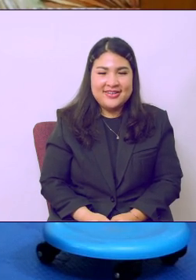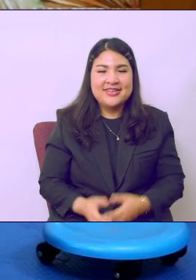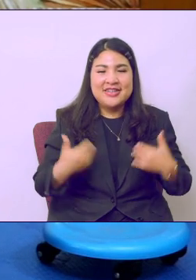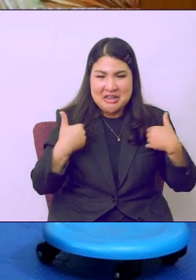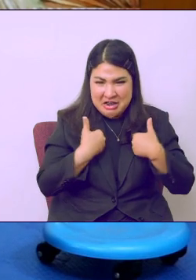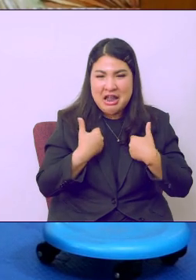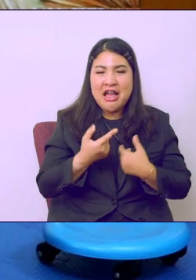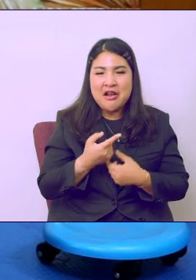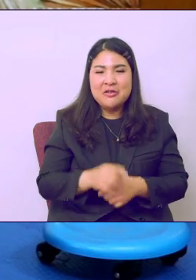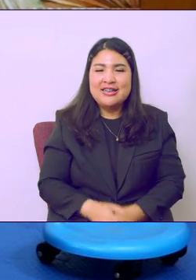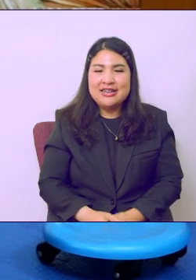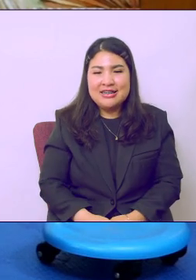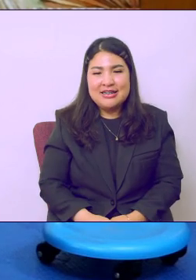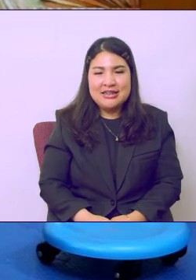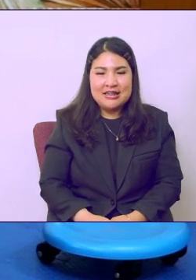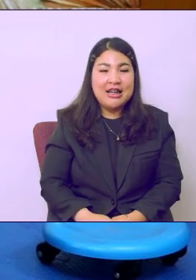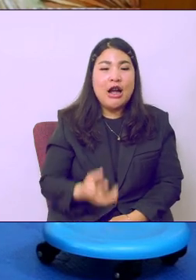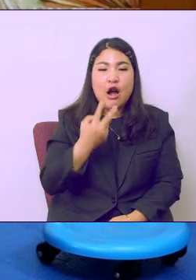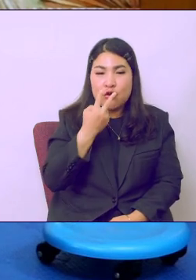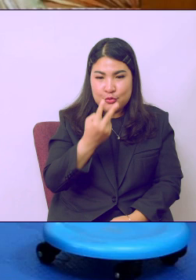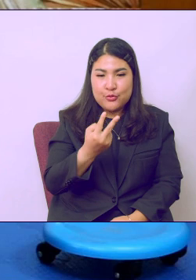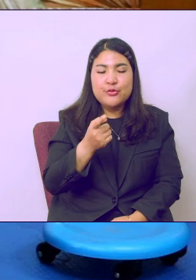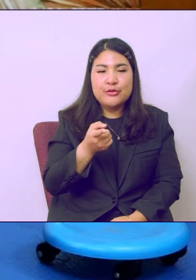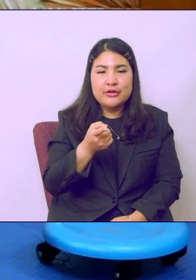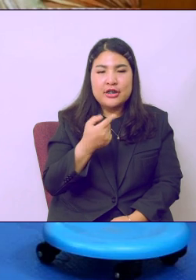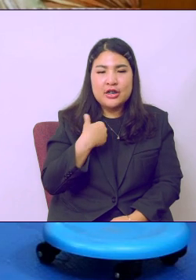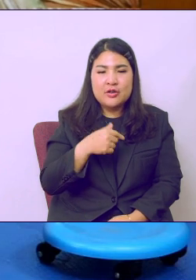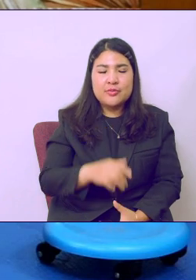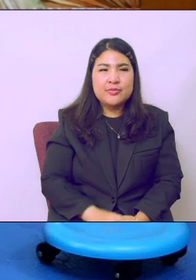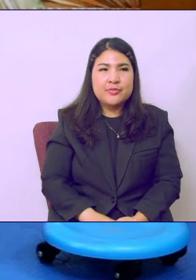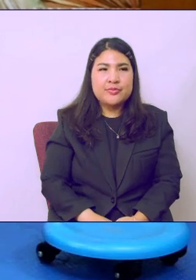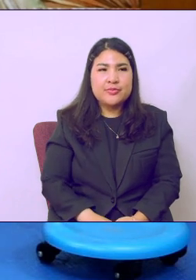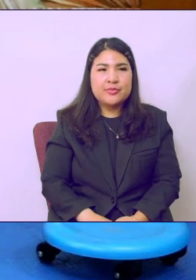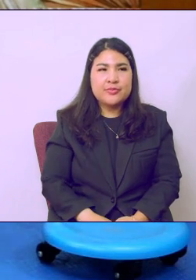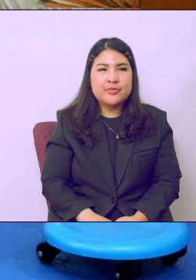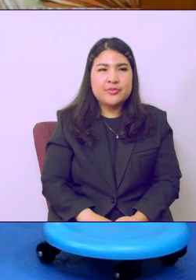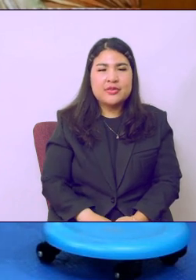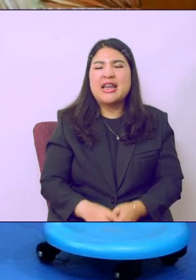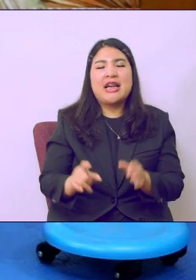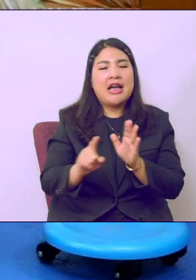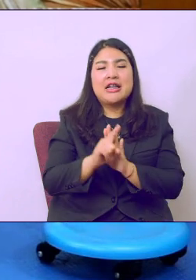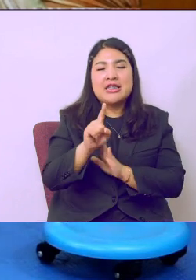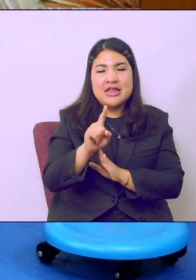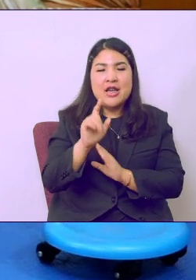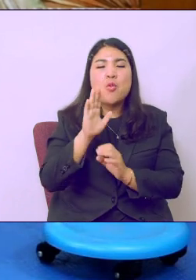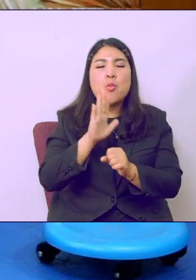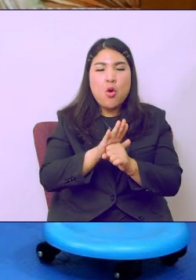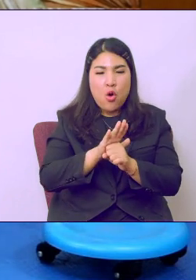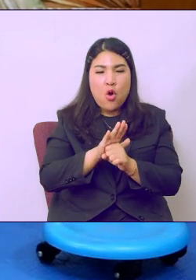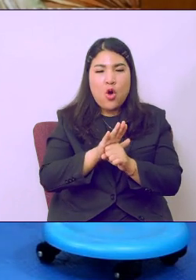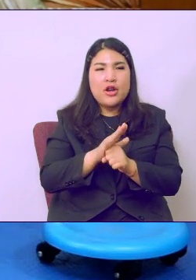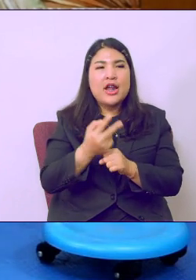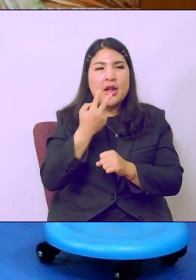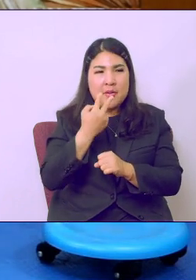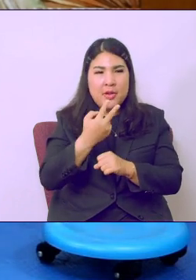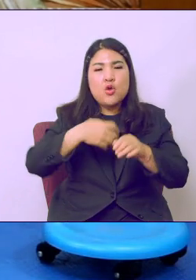เหรออ่ะขอขอลูกบอลครับอันนี้อันนี้ขอขอยกนะครับเป็นแค่แค่แค่ 1เซตพอนะครับขอโทษด้วยนะครับเดี๋ยวเป็น